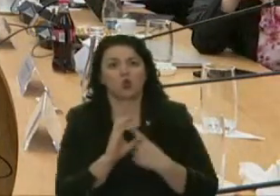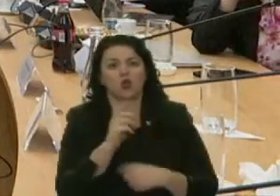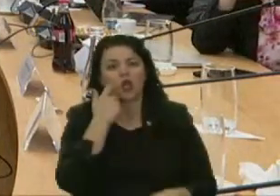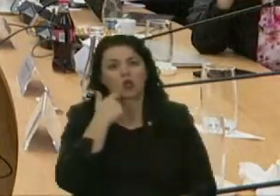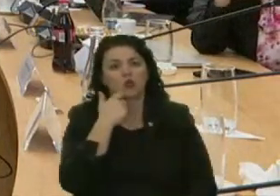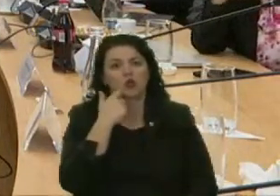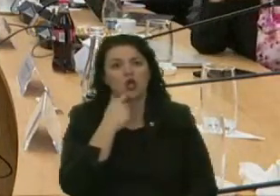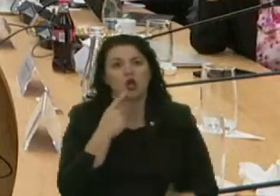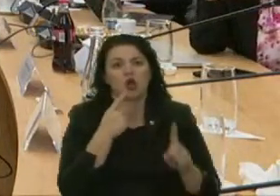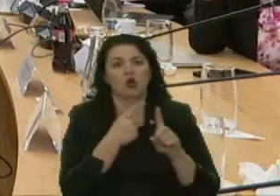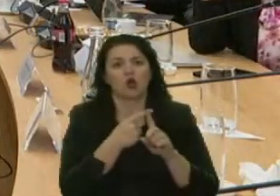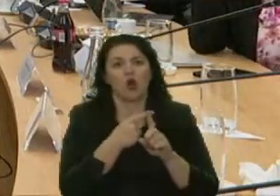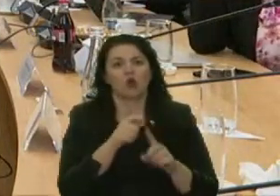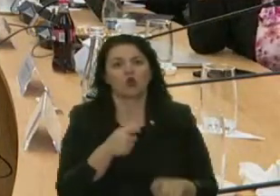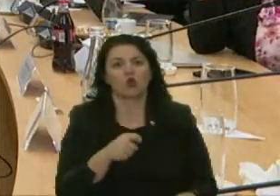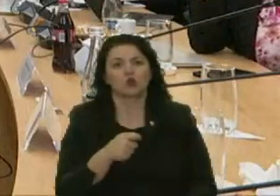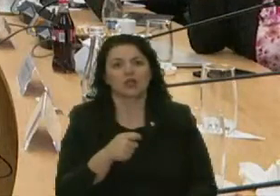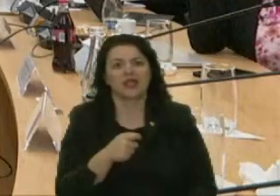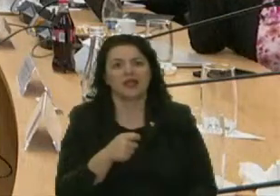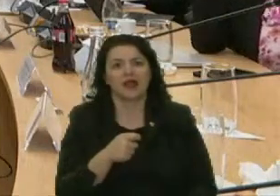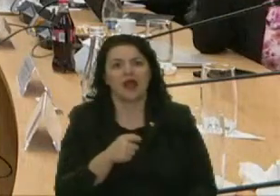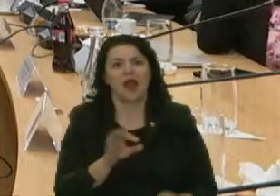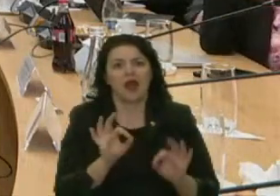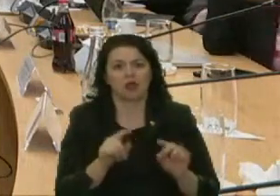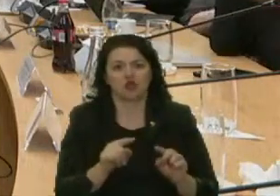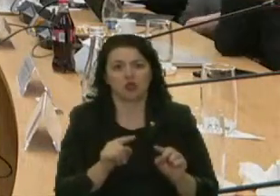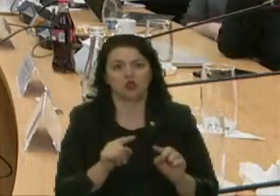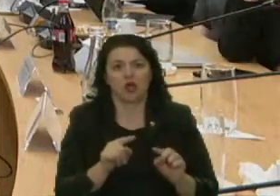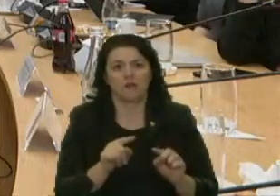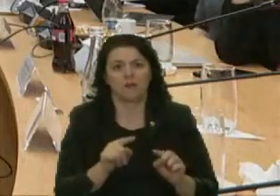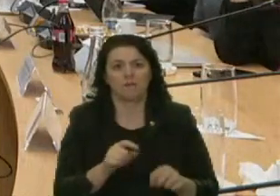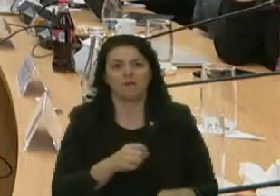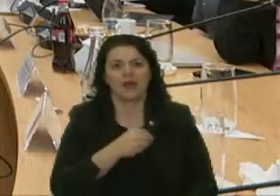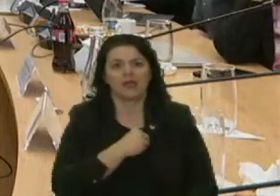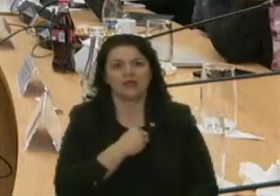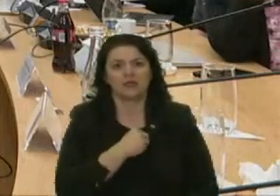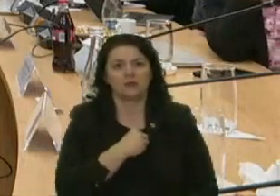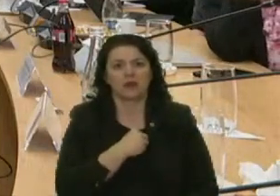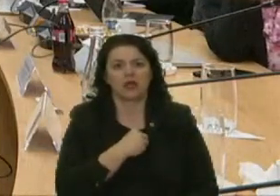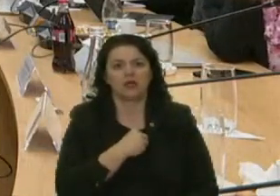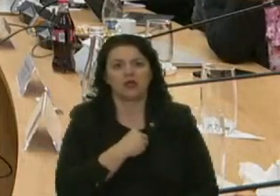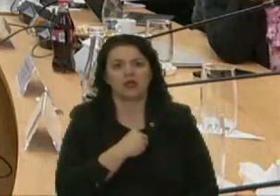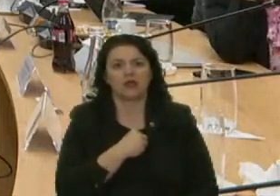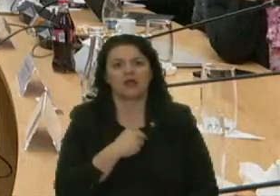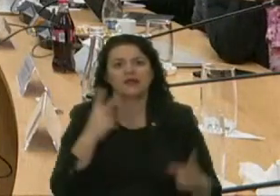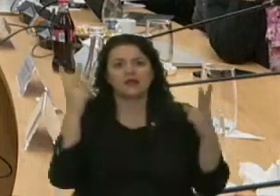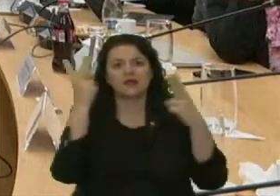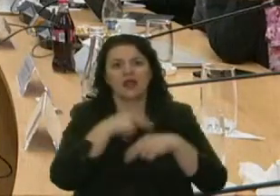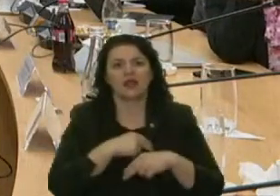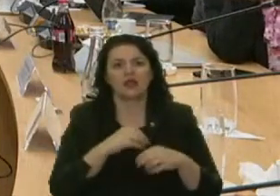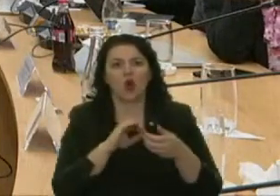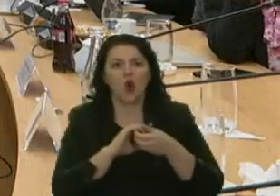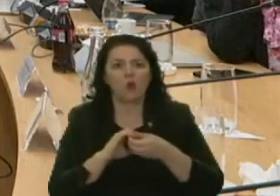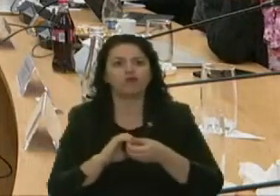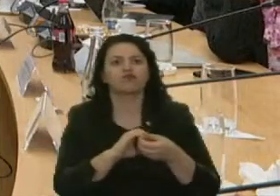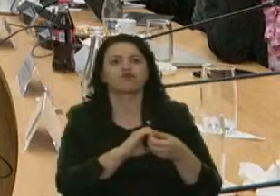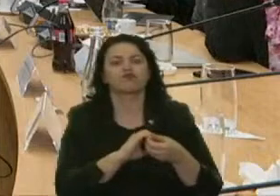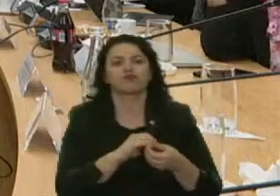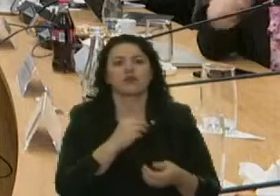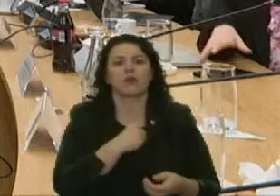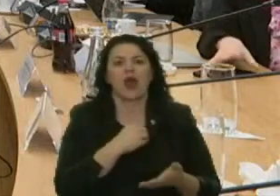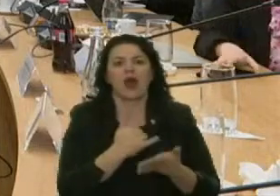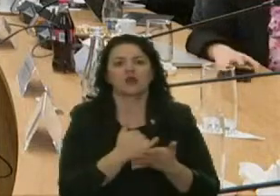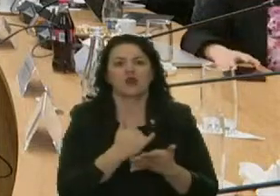și rolul social cheie al acestuia în spiritul coc creerii înțelegerii conviețuirii spiritului